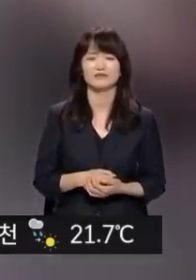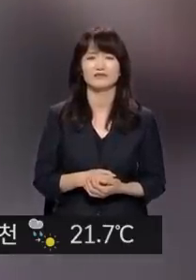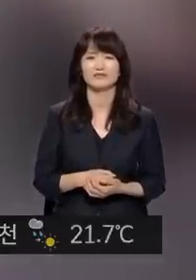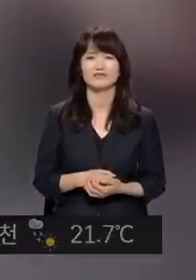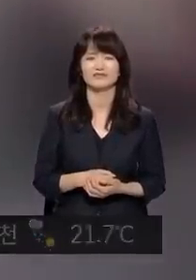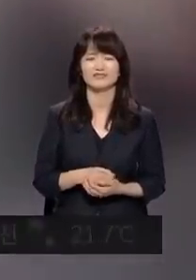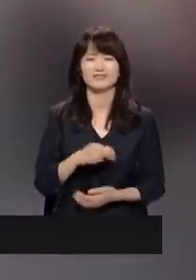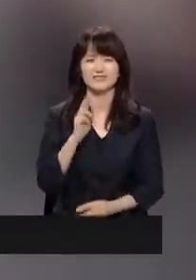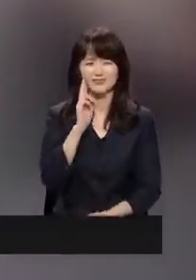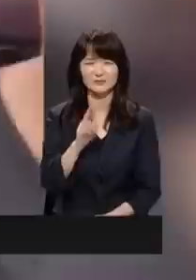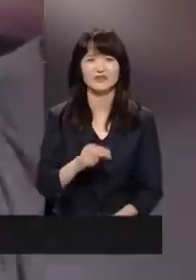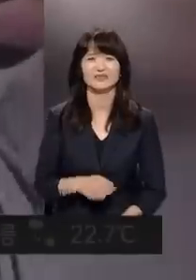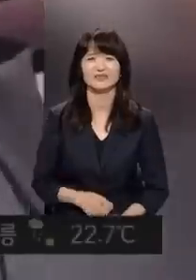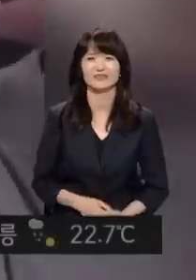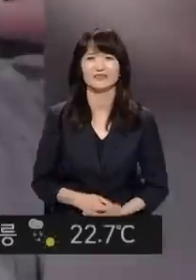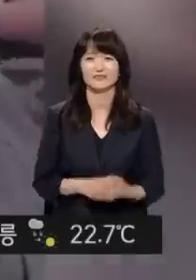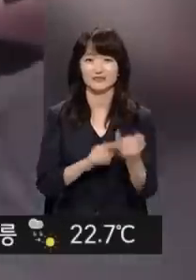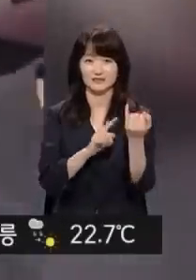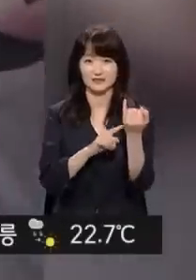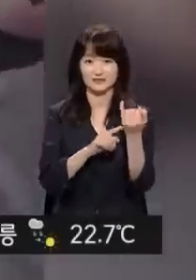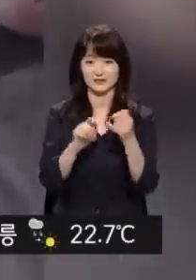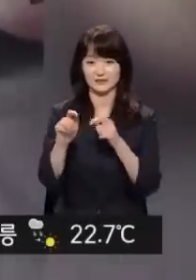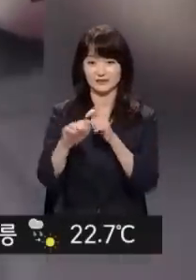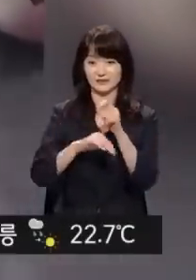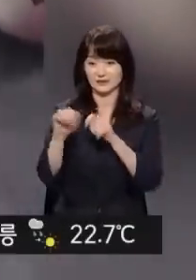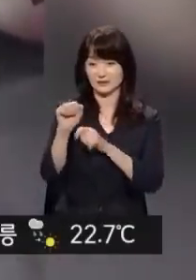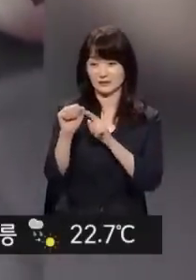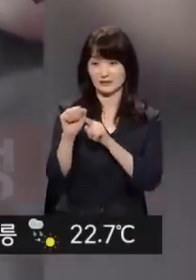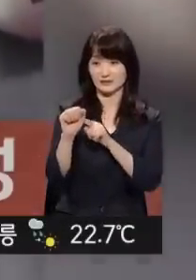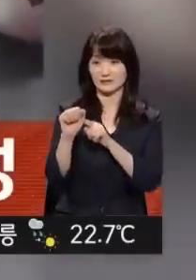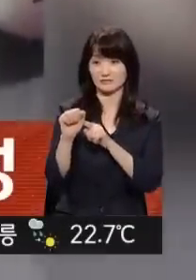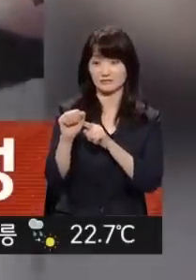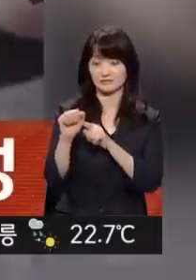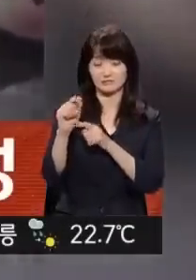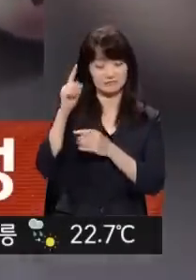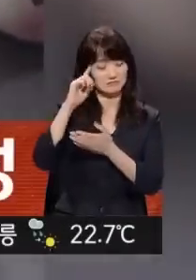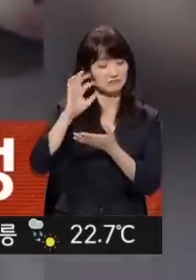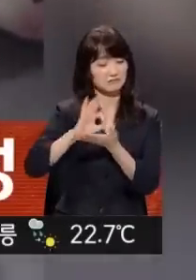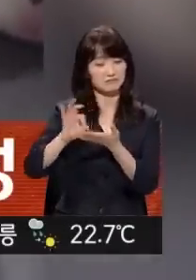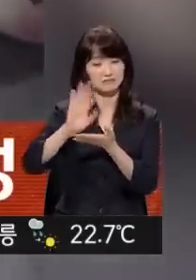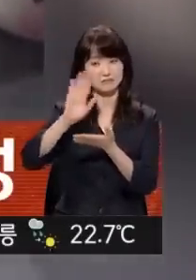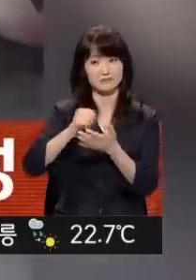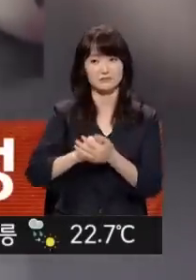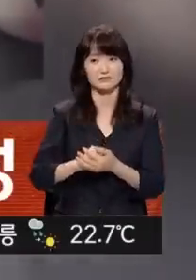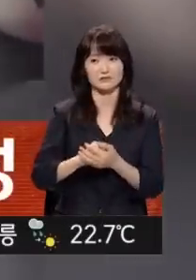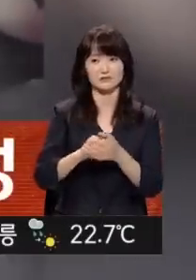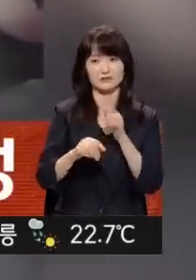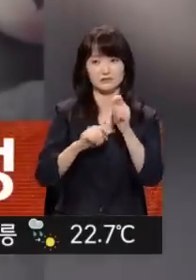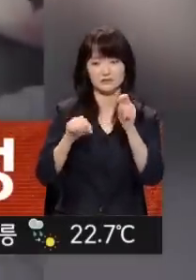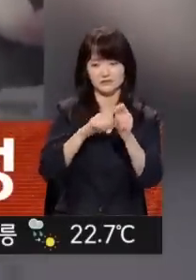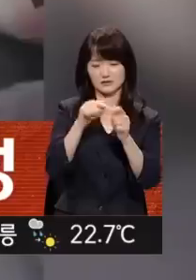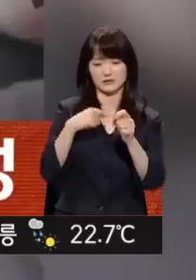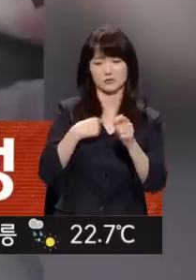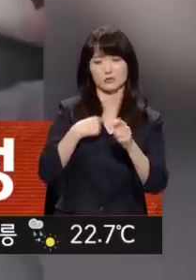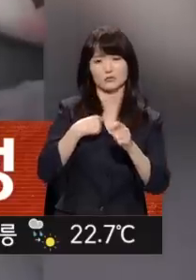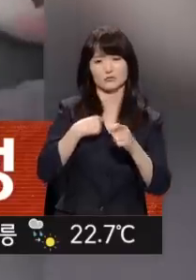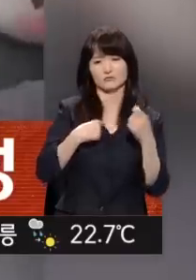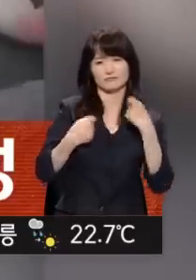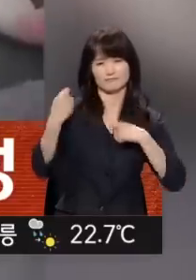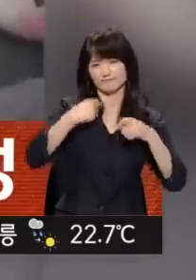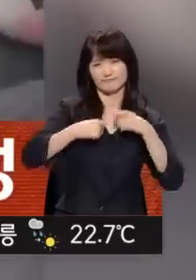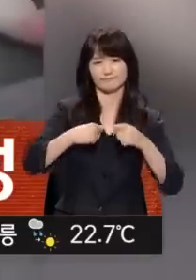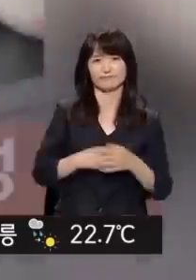너무한다 진짜네 여성은 택시 기사는 정말 안중에도 없는지 그 안에서 옷을 갈아입으려고 했던 겁니다